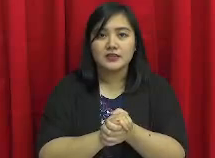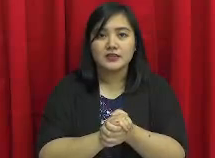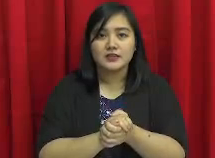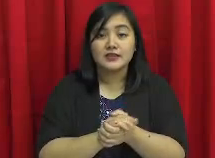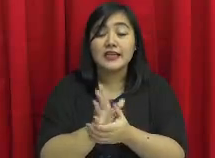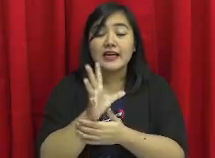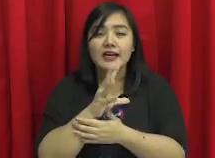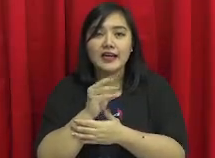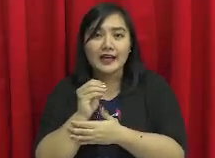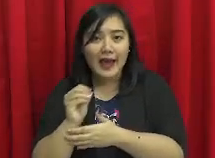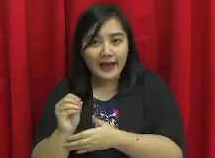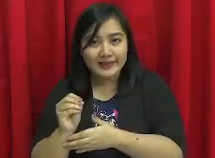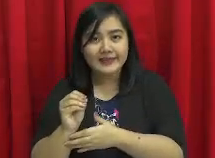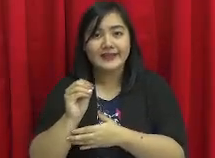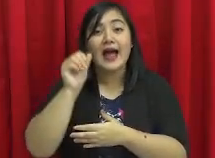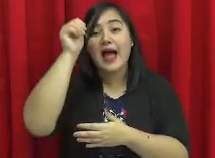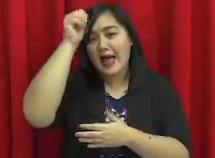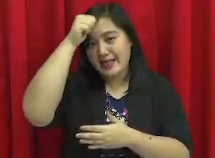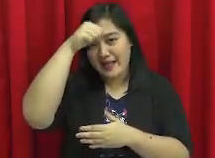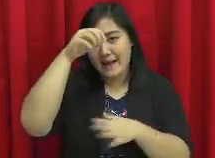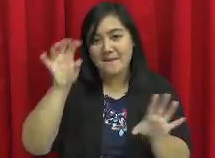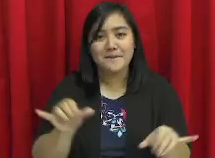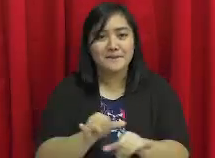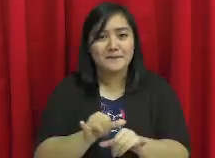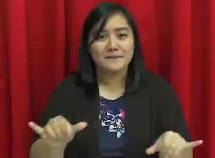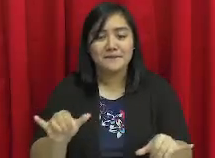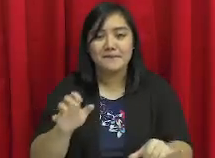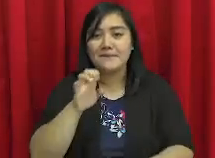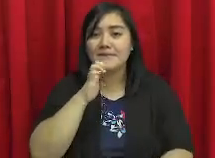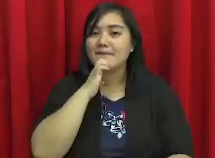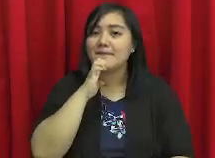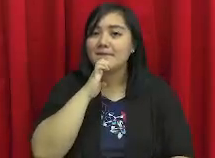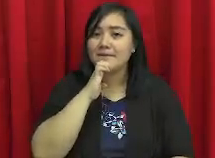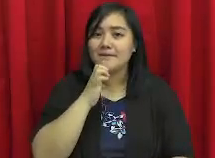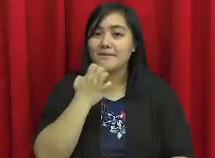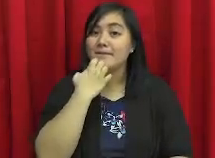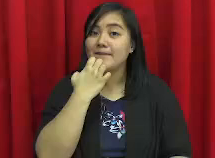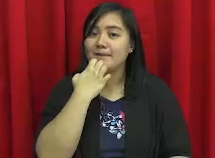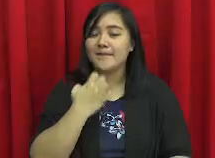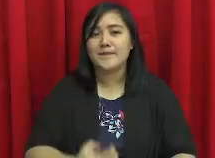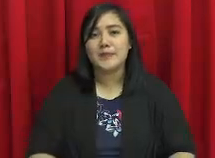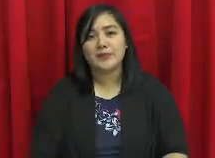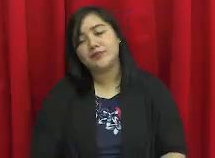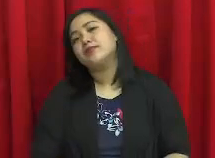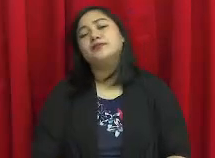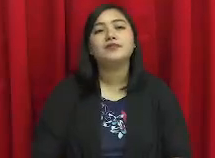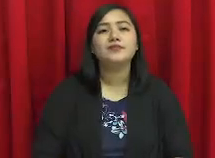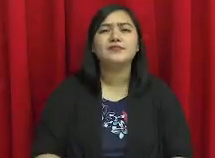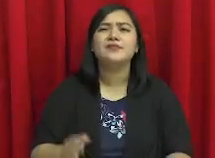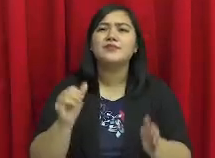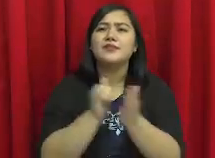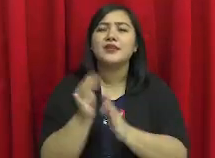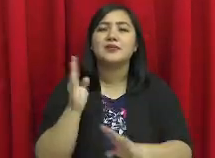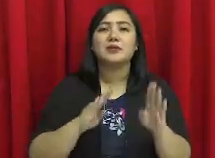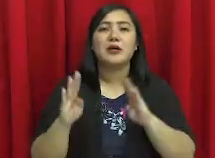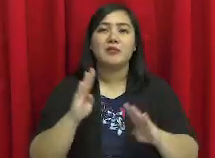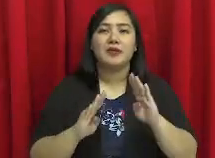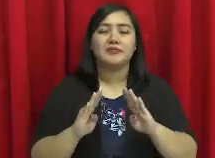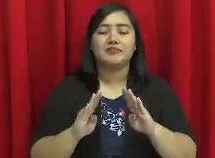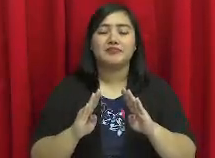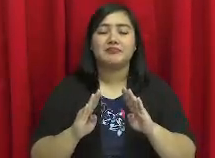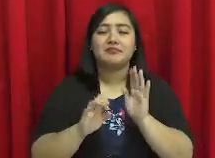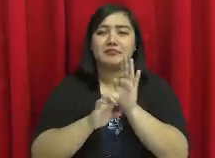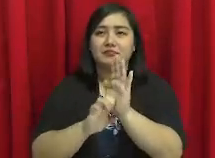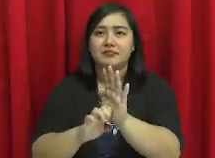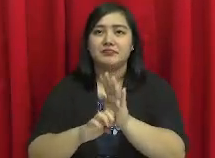And he did eat. That's the problem. Yun na. Alam mo naman, alam mo, for example, parang, alam mo